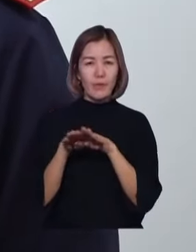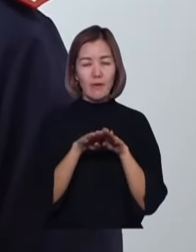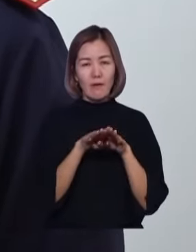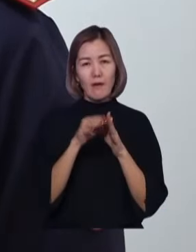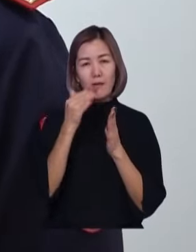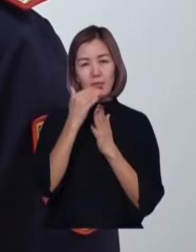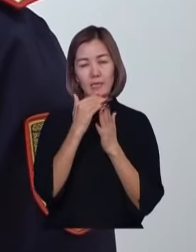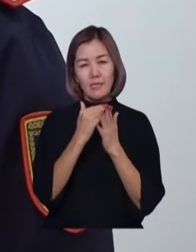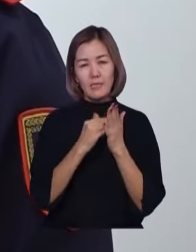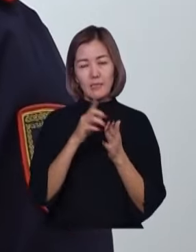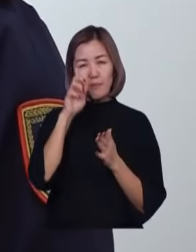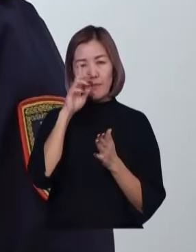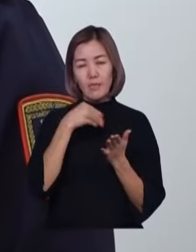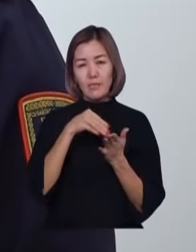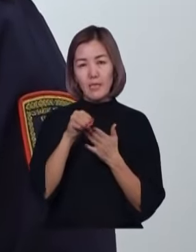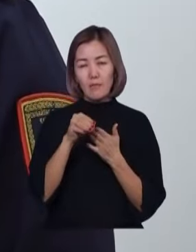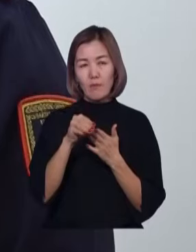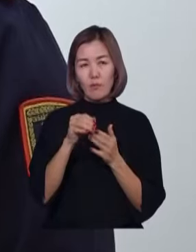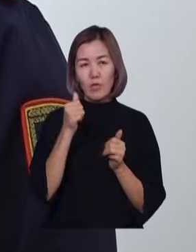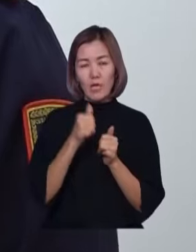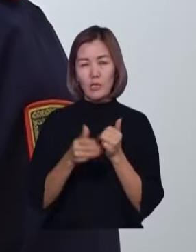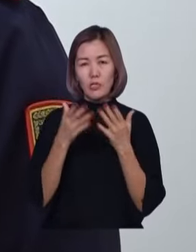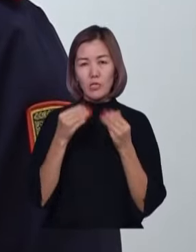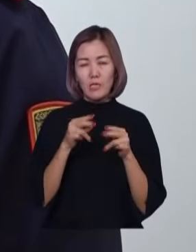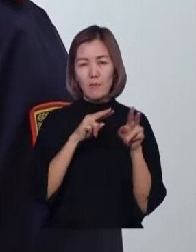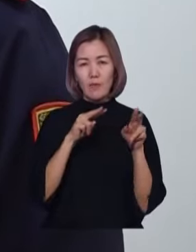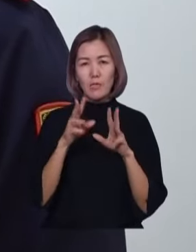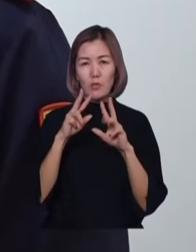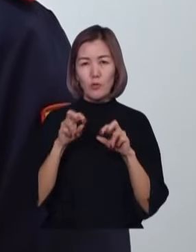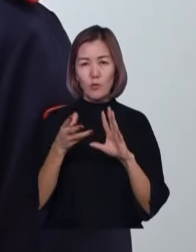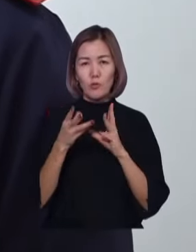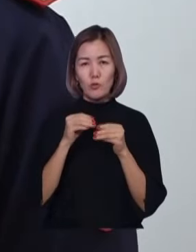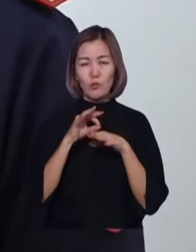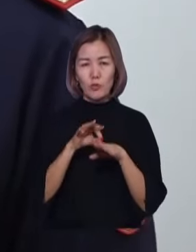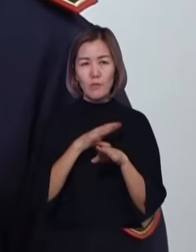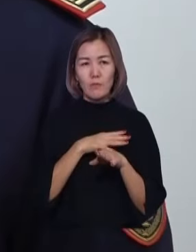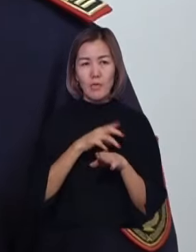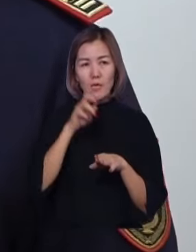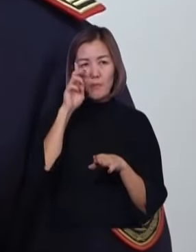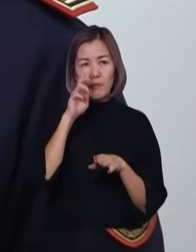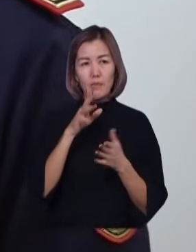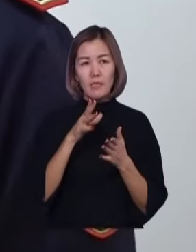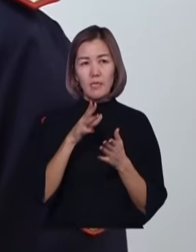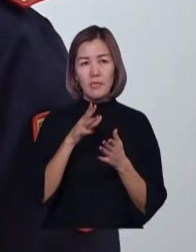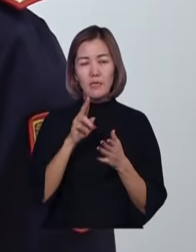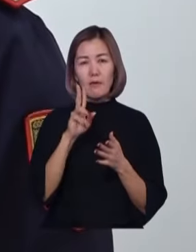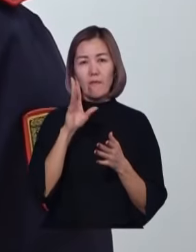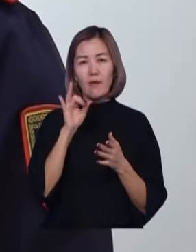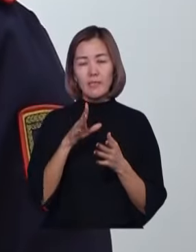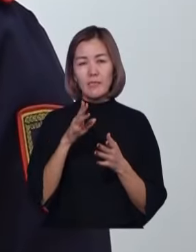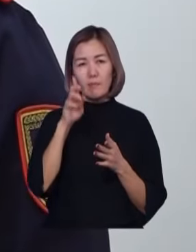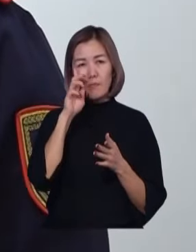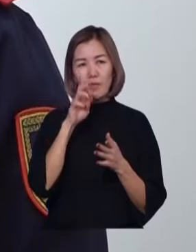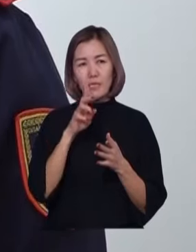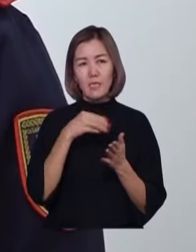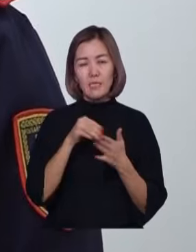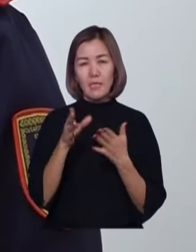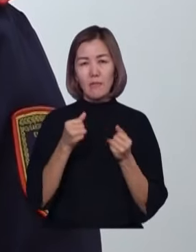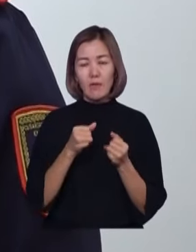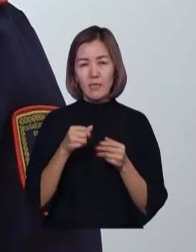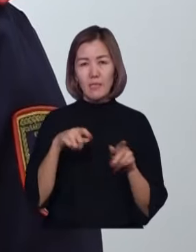жүйесі шеңберінде мемлекеттік сатып алудың күнделікті мониторингін жүргіземіз. Біз барлық мемлекеттік және квазимемлекеттік секторларда сатып